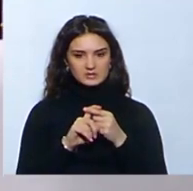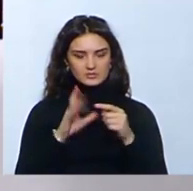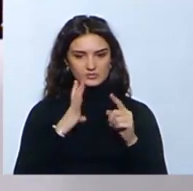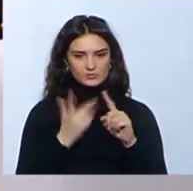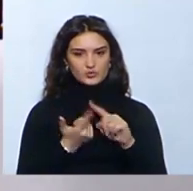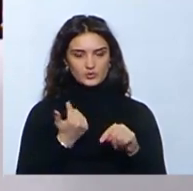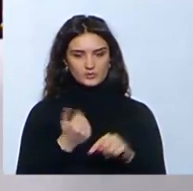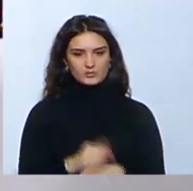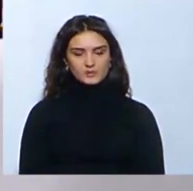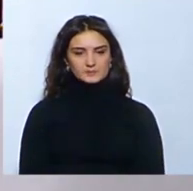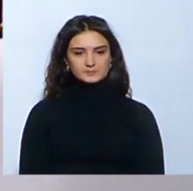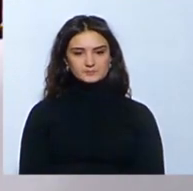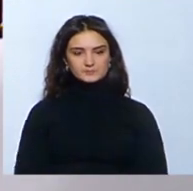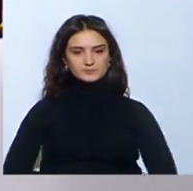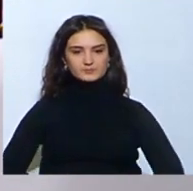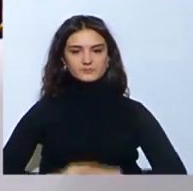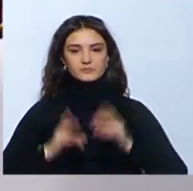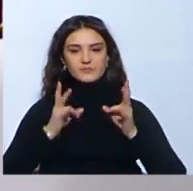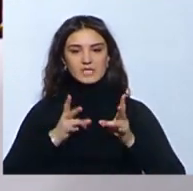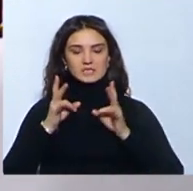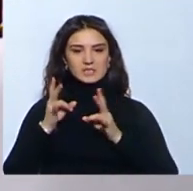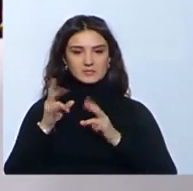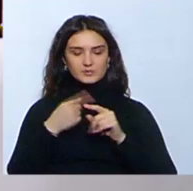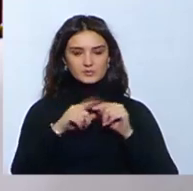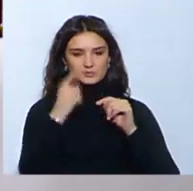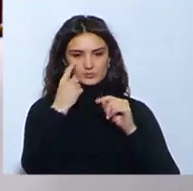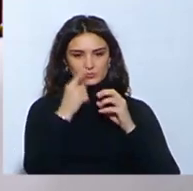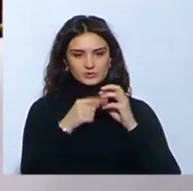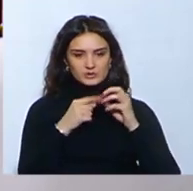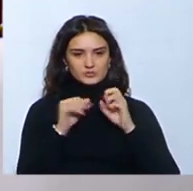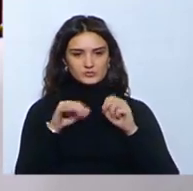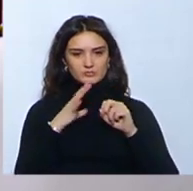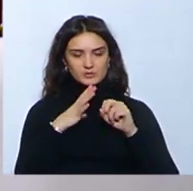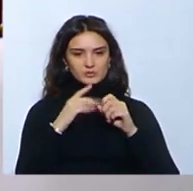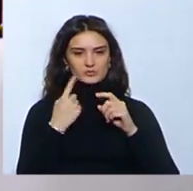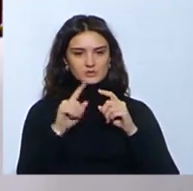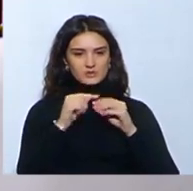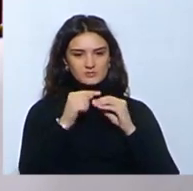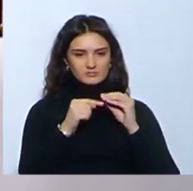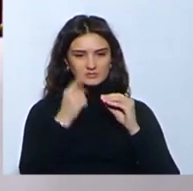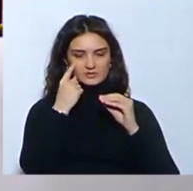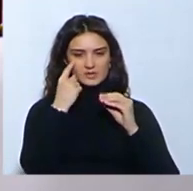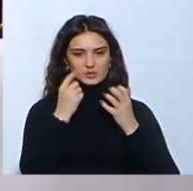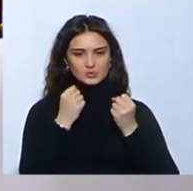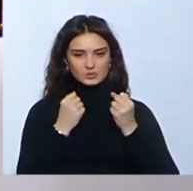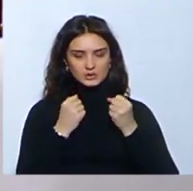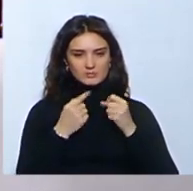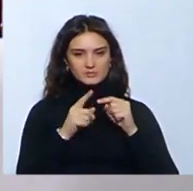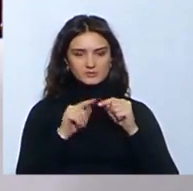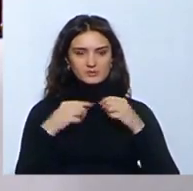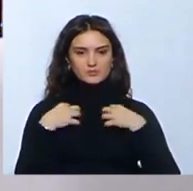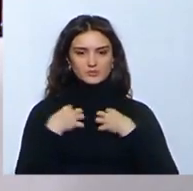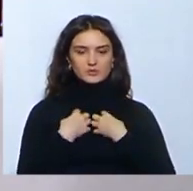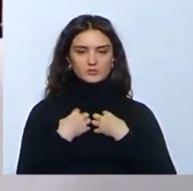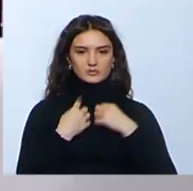კვალმოშორებული. დაზიანებები, როგორც ვთქვით, ესე იგი, ქუთუთოს გარდა შეიძლება იყოს ორბიტის ქსოვილები, თვალის კუნთები, რომელიც